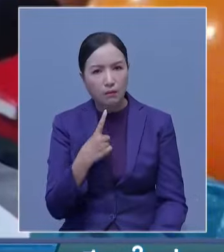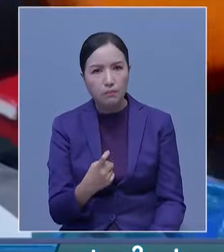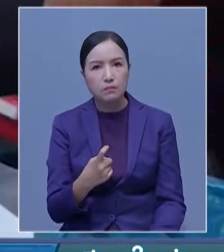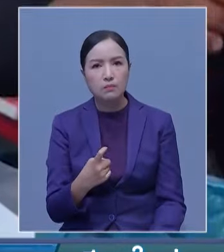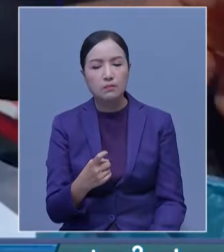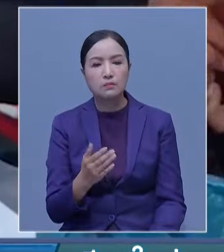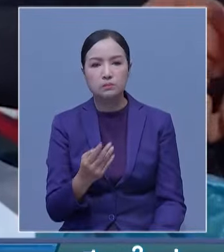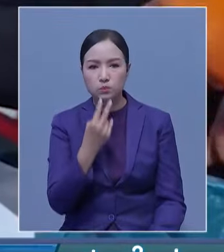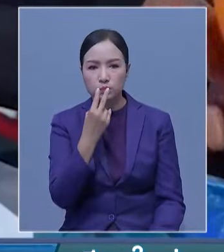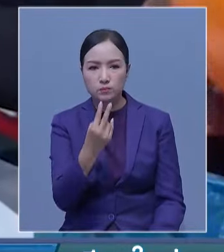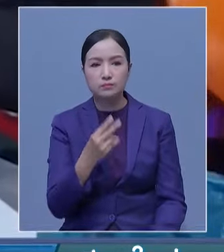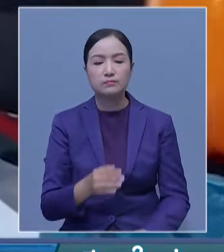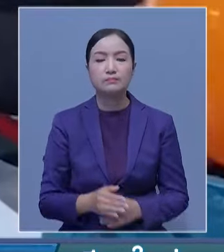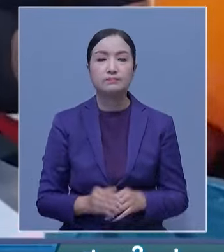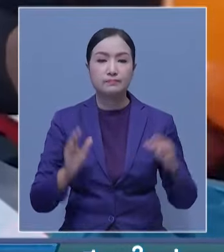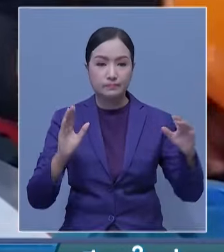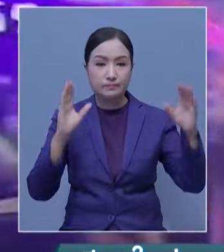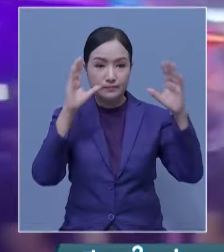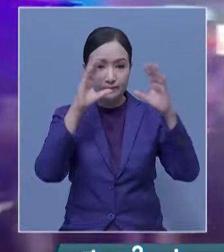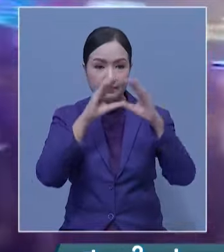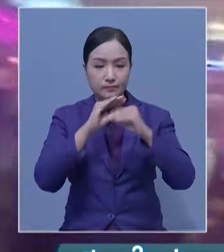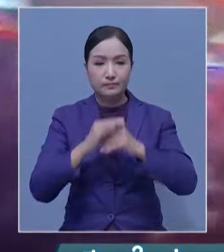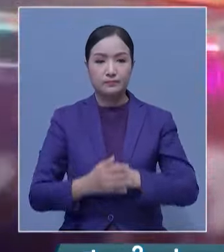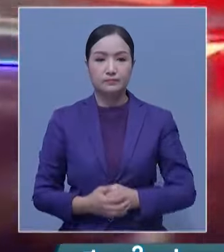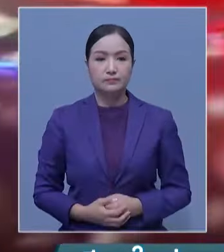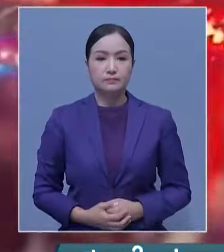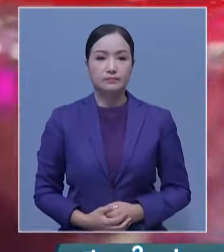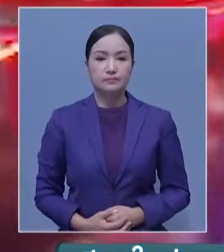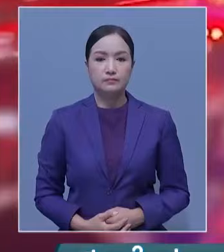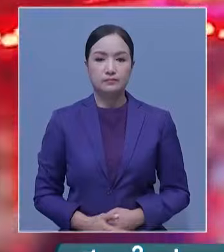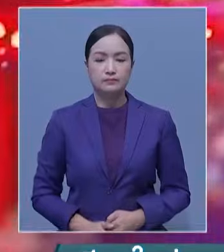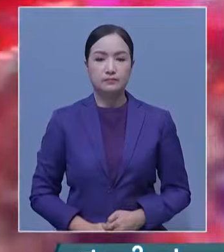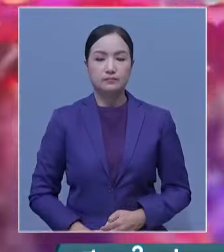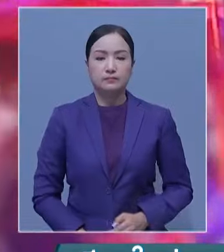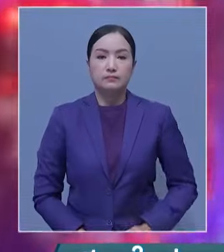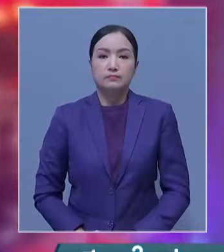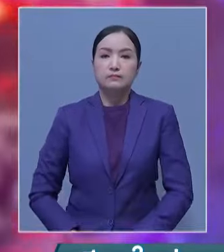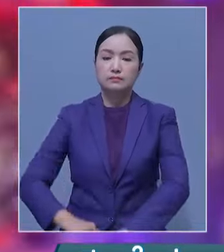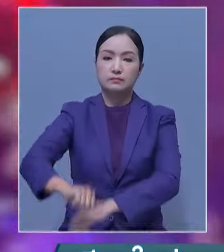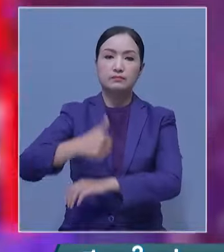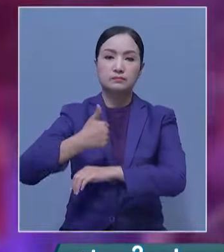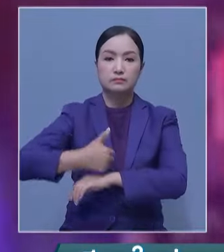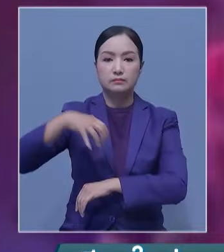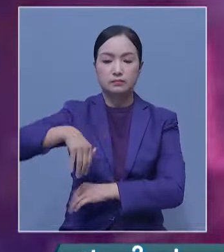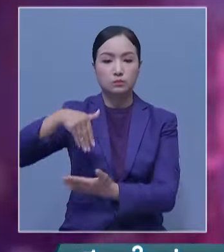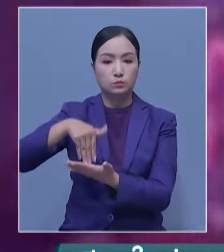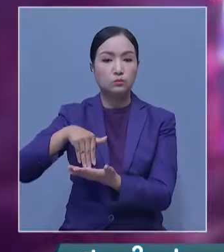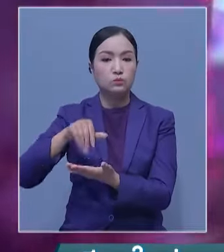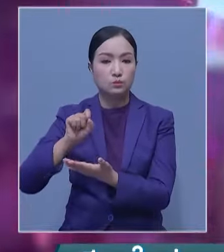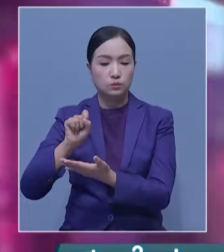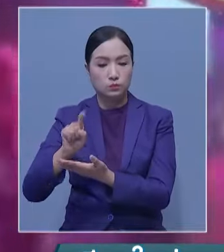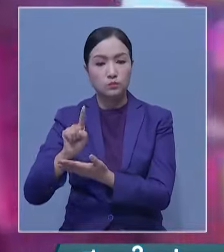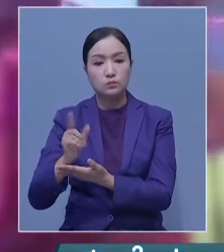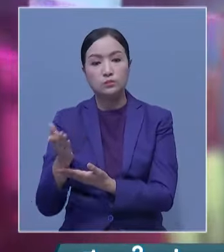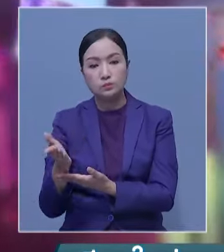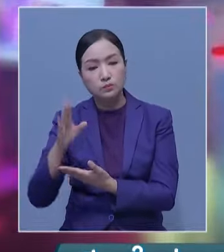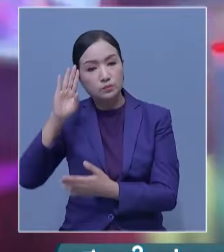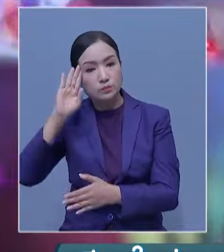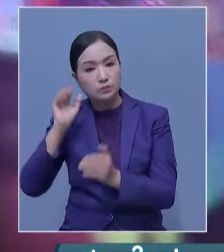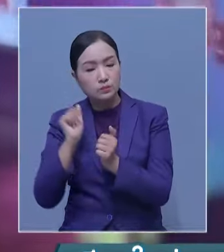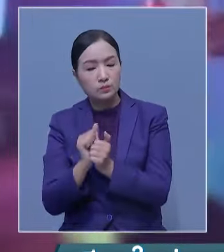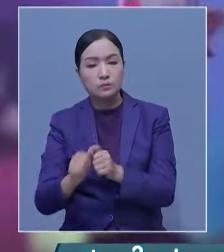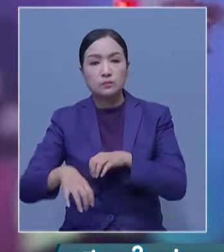ท่านผู้ชดูกันครับช่วค่ำที่ผ่านมาพตำรวจตรีวงษ์คำลือผู้บังคับการศูนย์สืบสนสอบสนตำรวจ